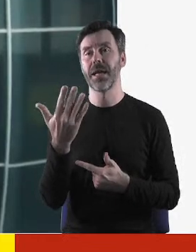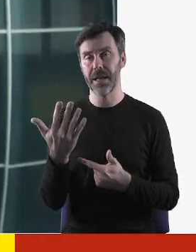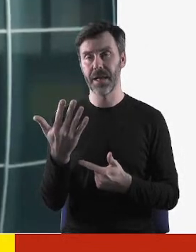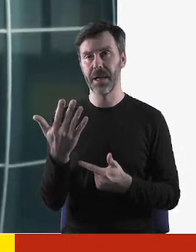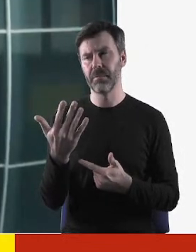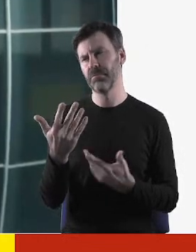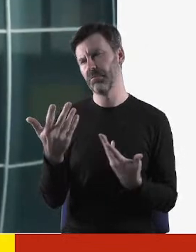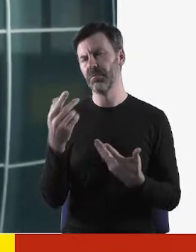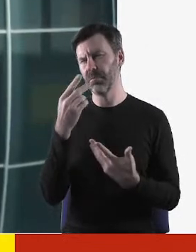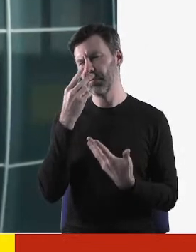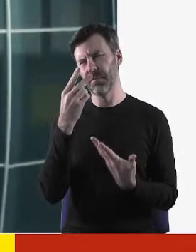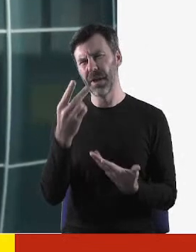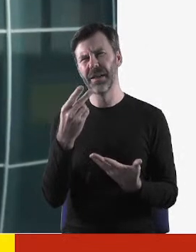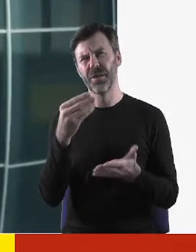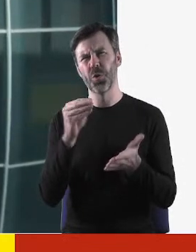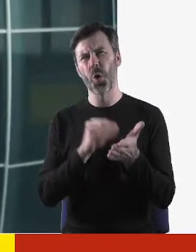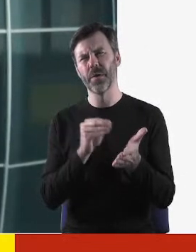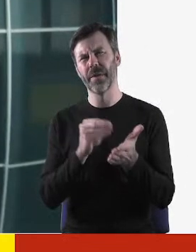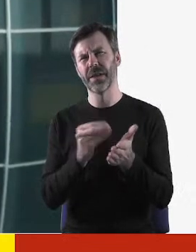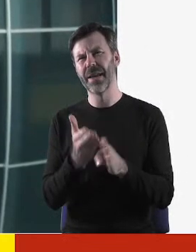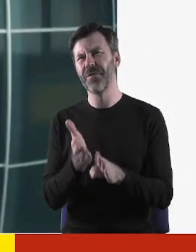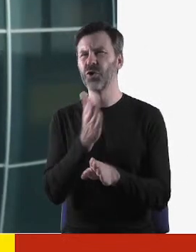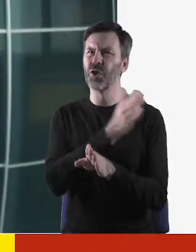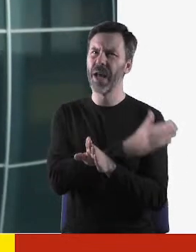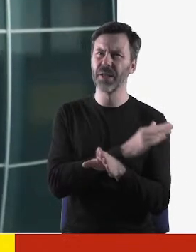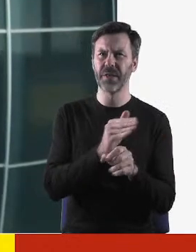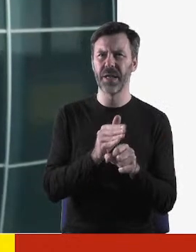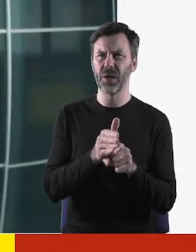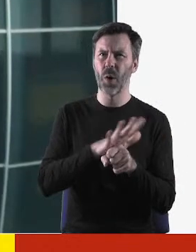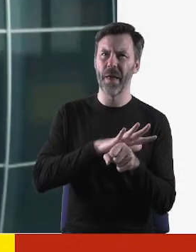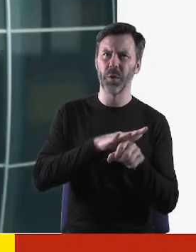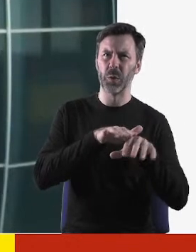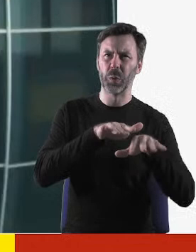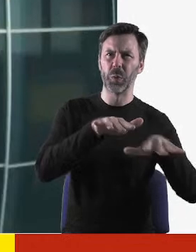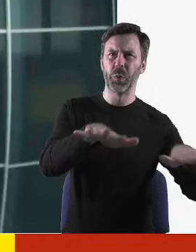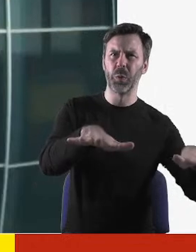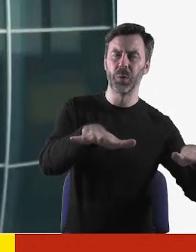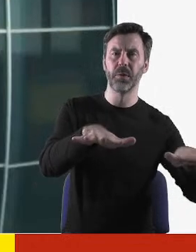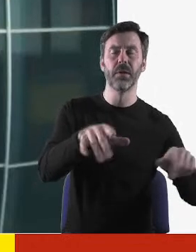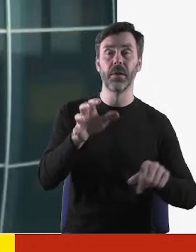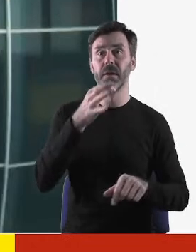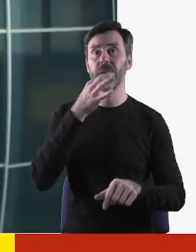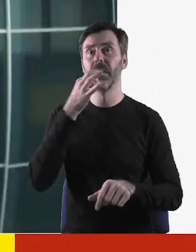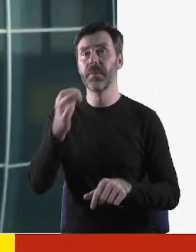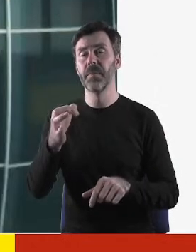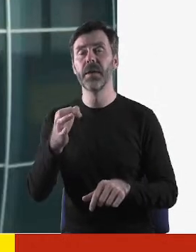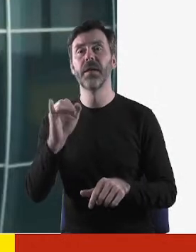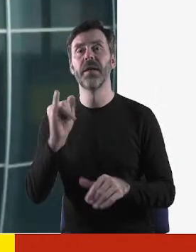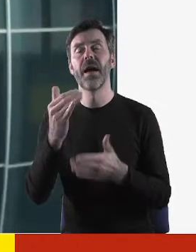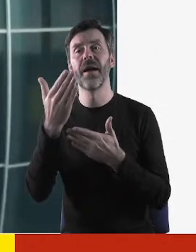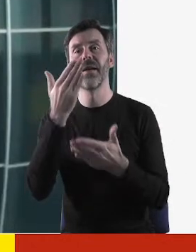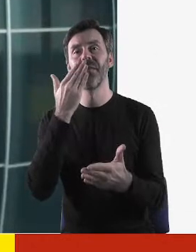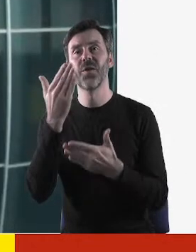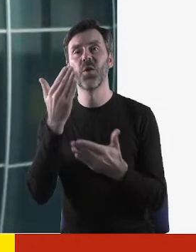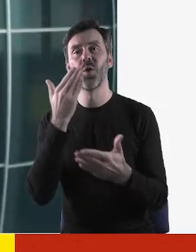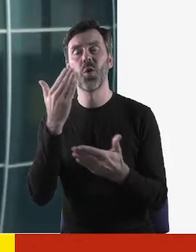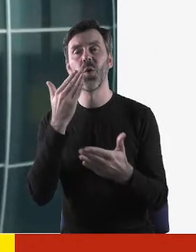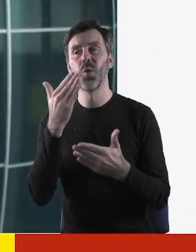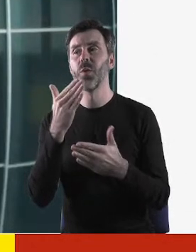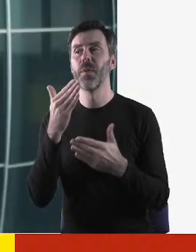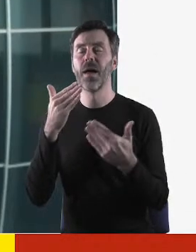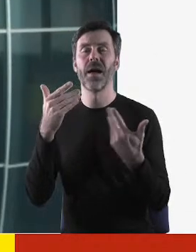patrząc na doświadczenia z poprzedniej fali, jak wygląda stopień zaopatrzenia naszych placówek